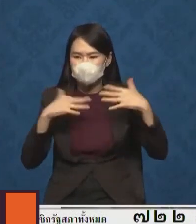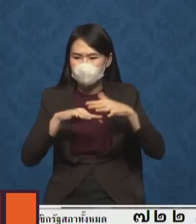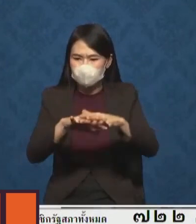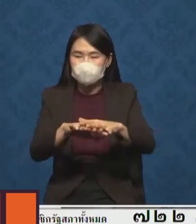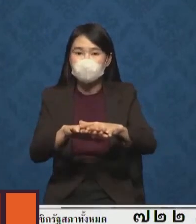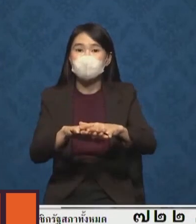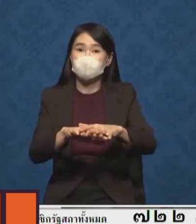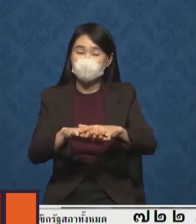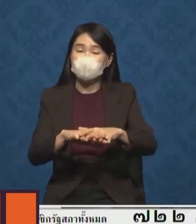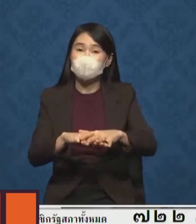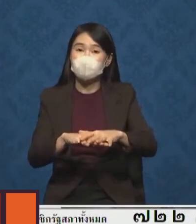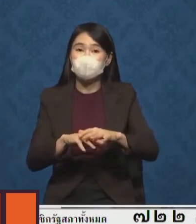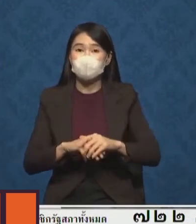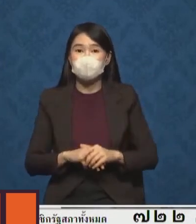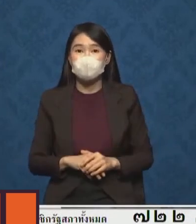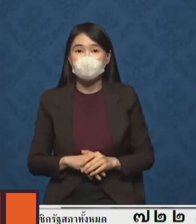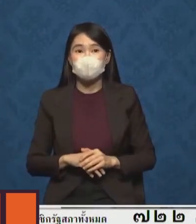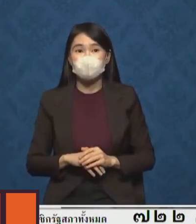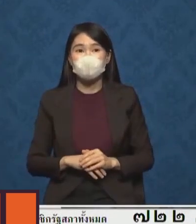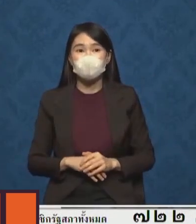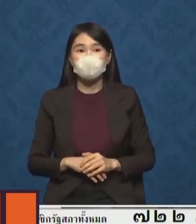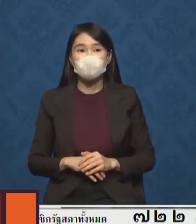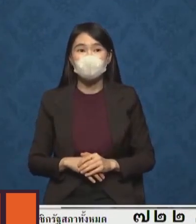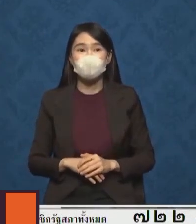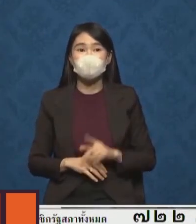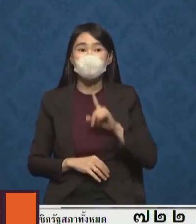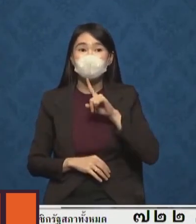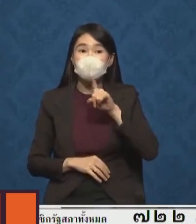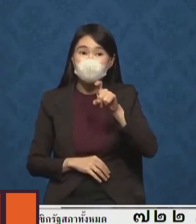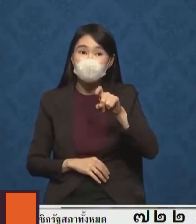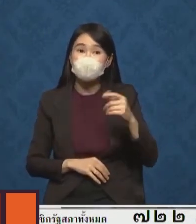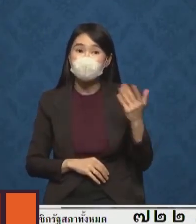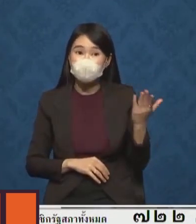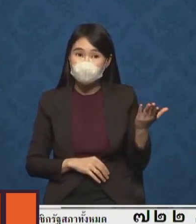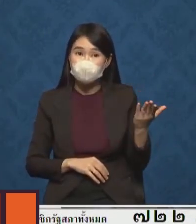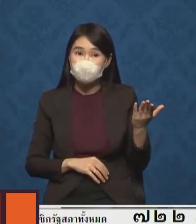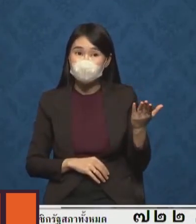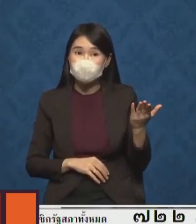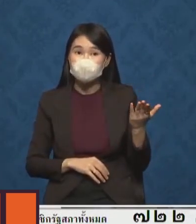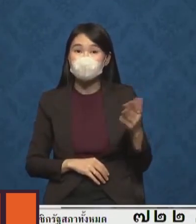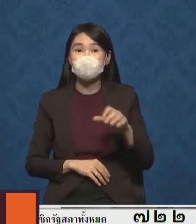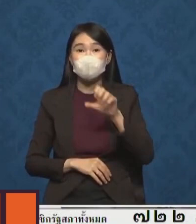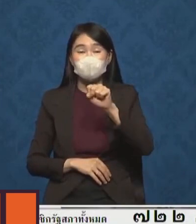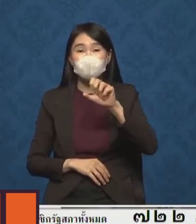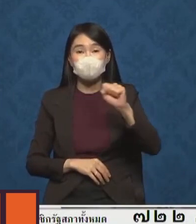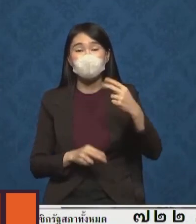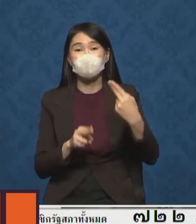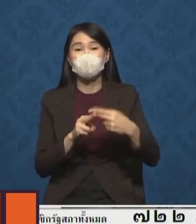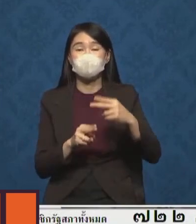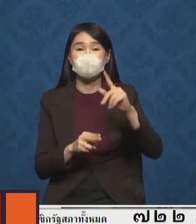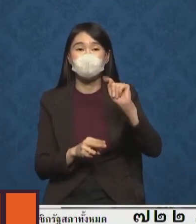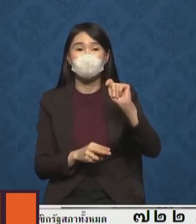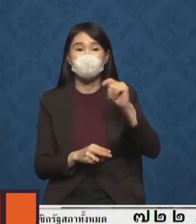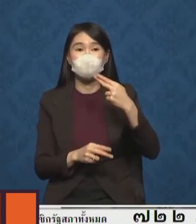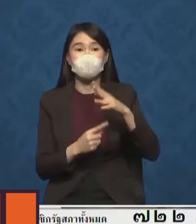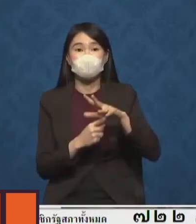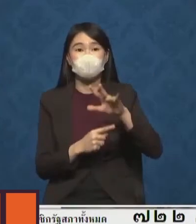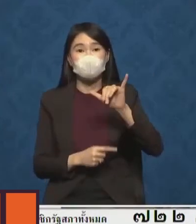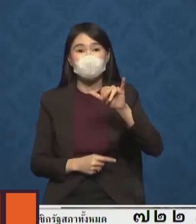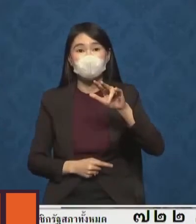ราศดรยห่งนี้จะเปนไปได้หืครับ ที่ถัดไปศอศาษรุ elaborate กระโนวงวัธ